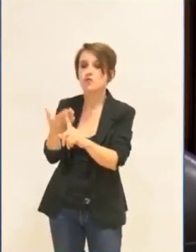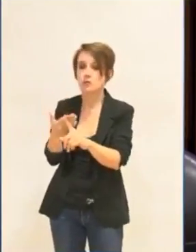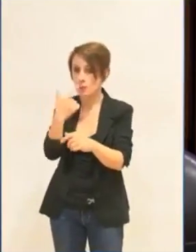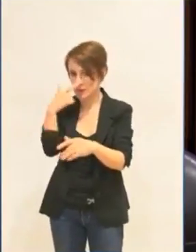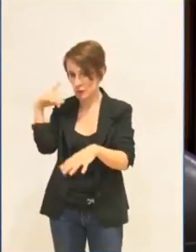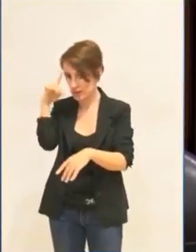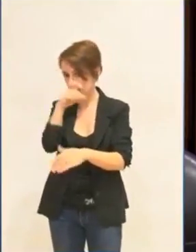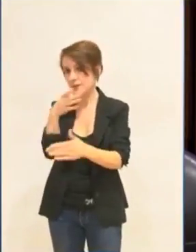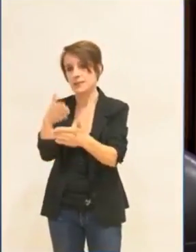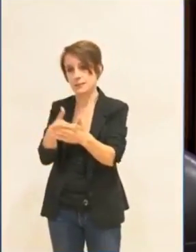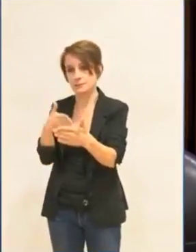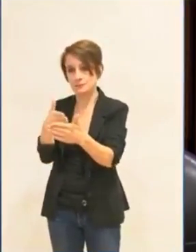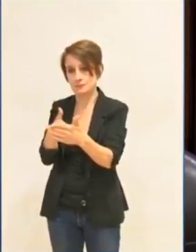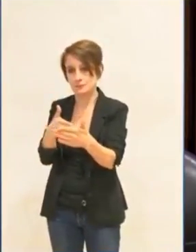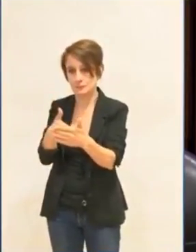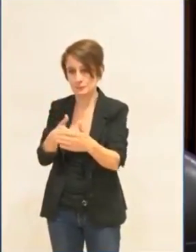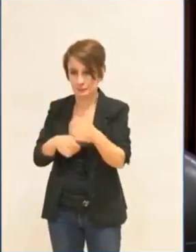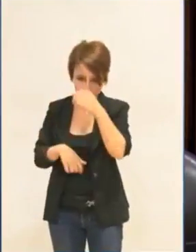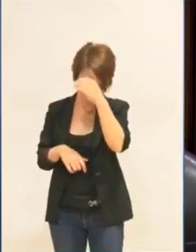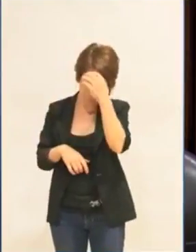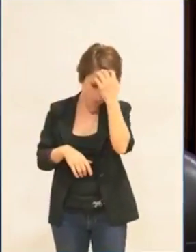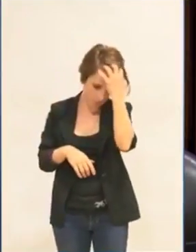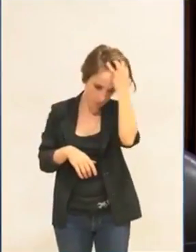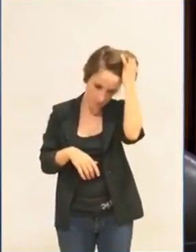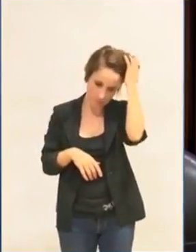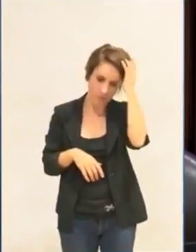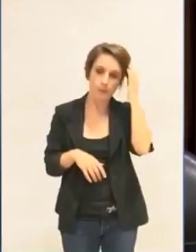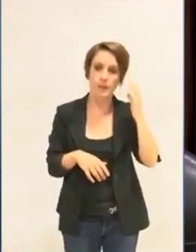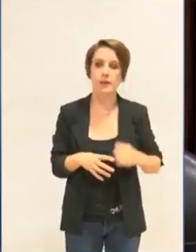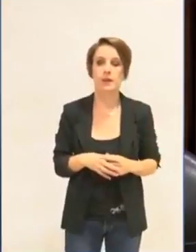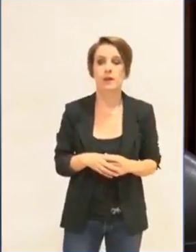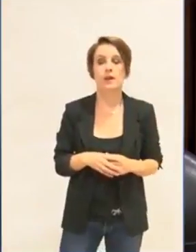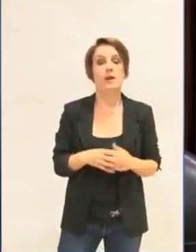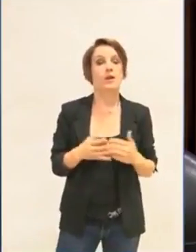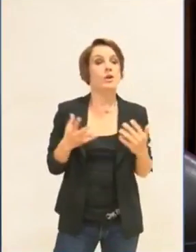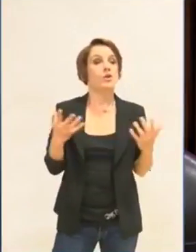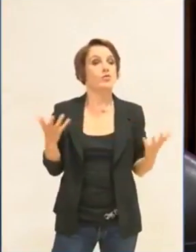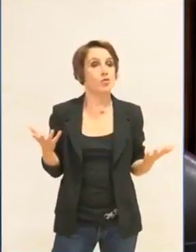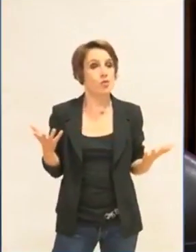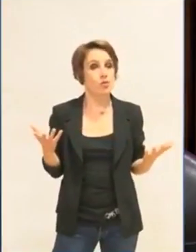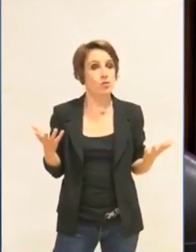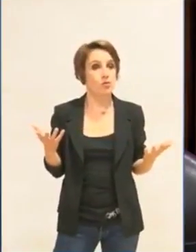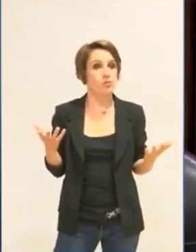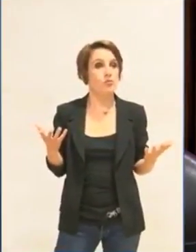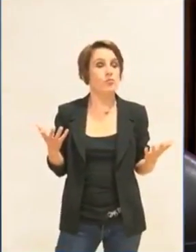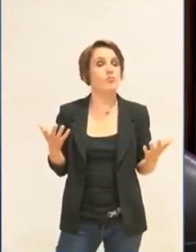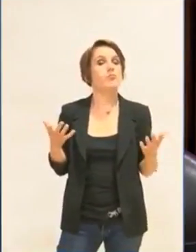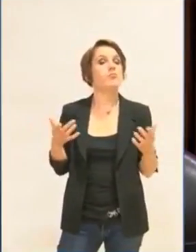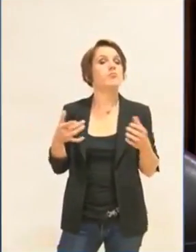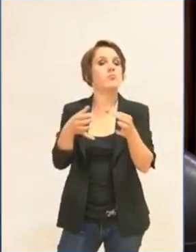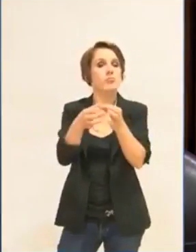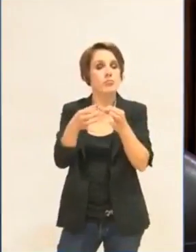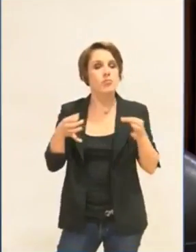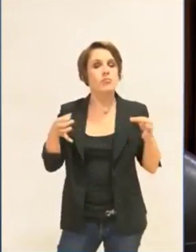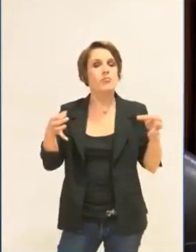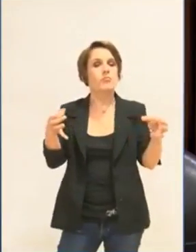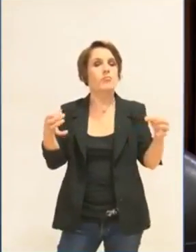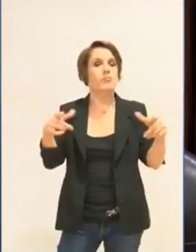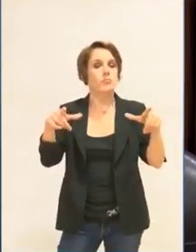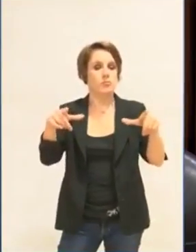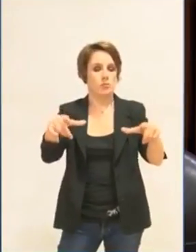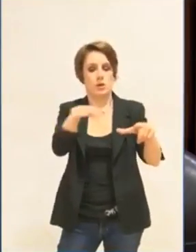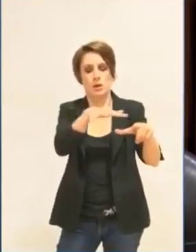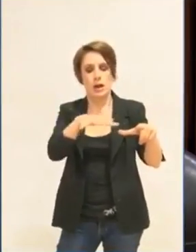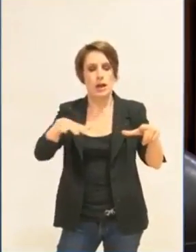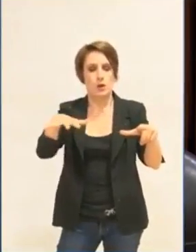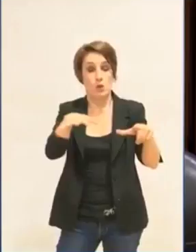quartier. La décision avait donc été prise de faire en sorte que ce tènement dont nous parlons ce soir puisse être dédié